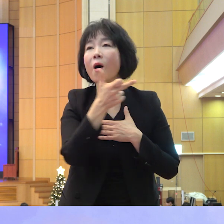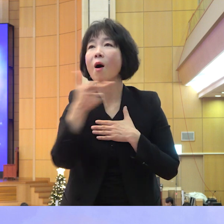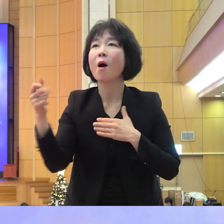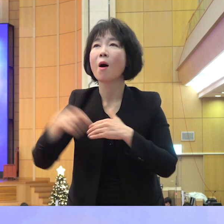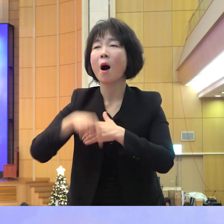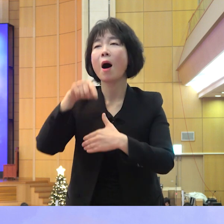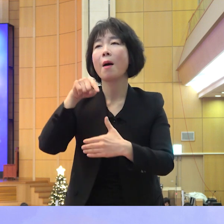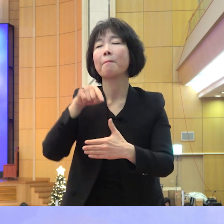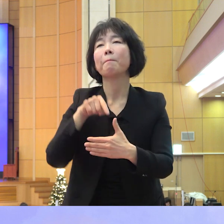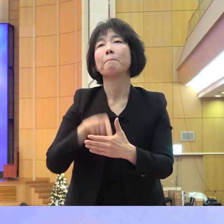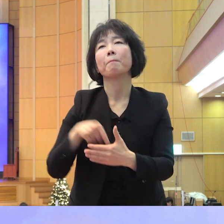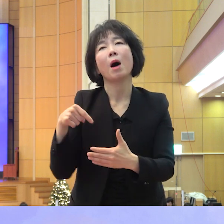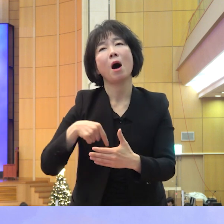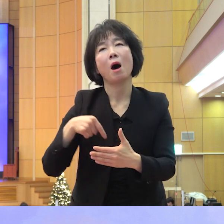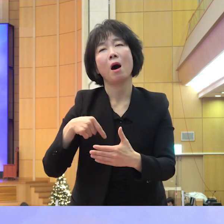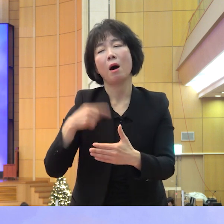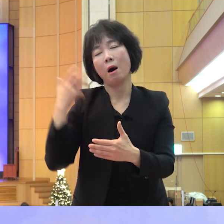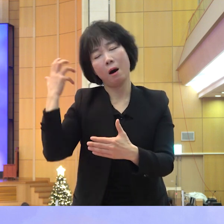커서